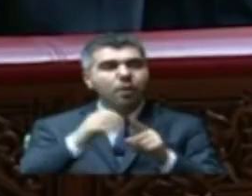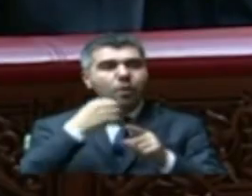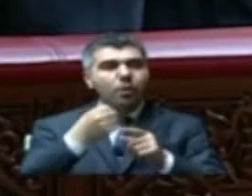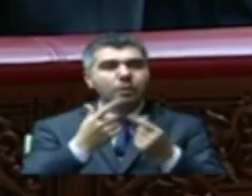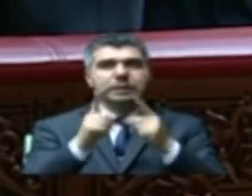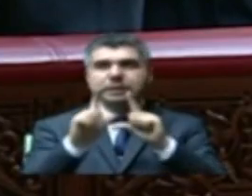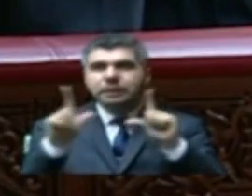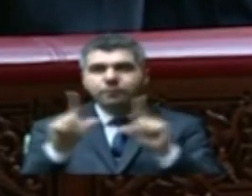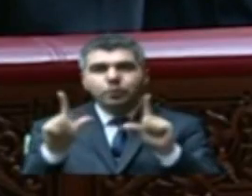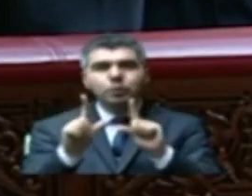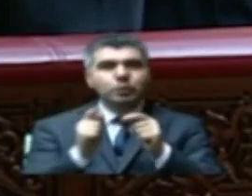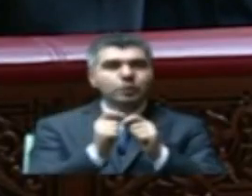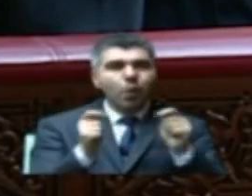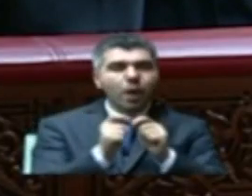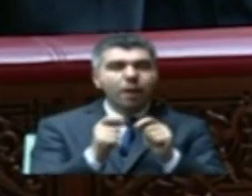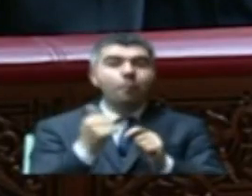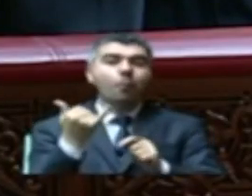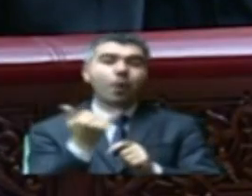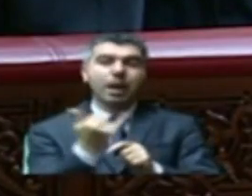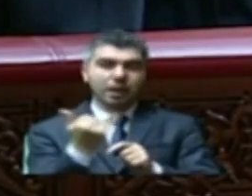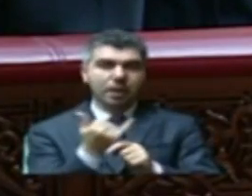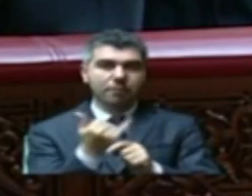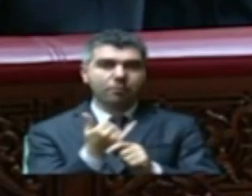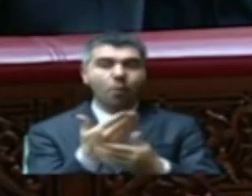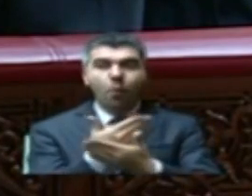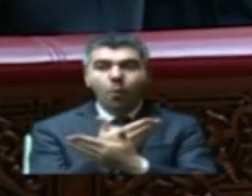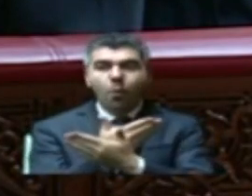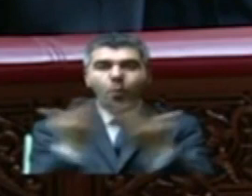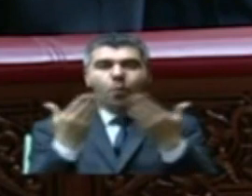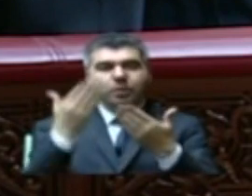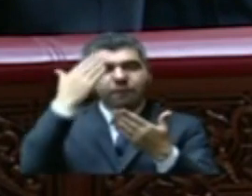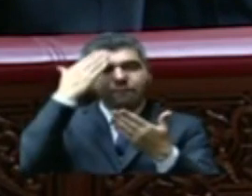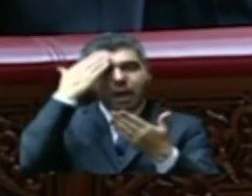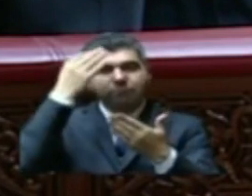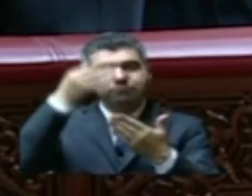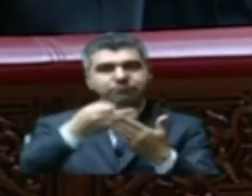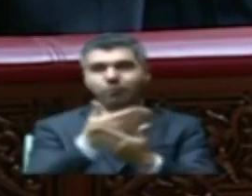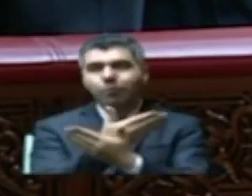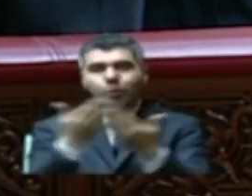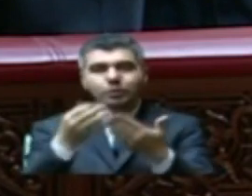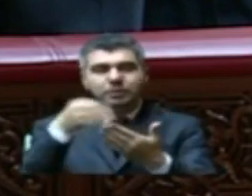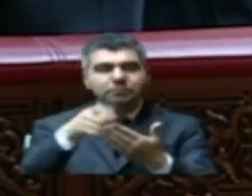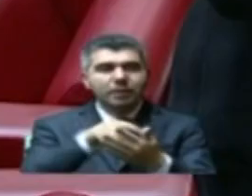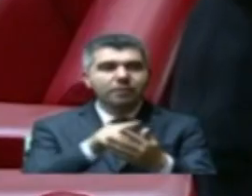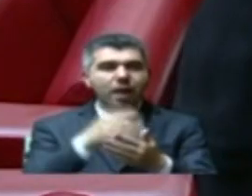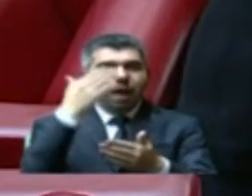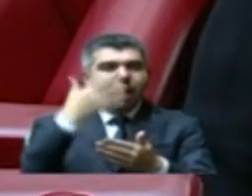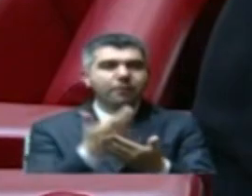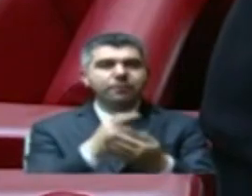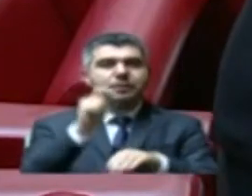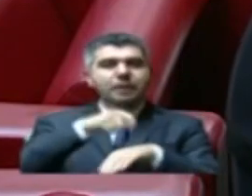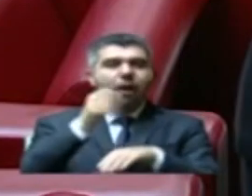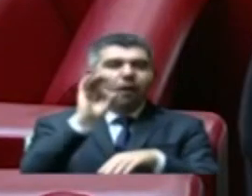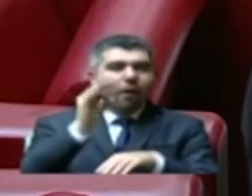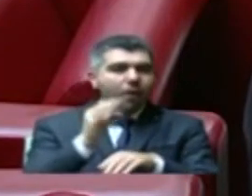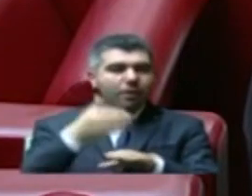قطاع الصناعة التقليدية. لماذا؟ لأننا قلنا أن الصناعة التقليدية المدخل التطوير ديالها هو مزيد من التعريف بهذا القطاع ومزيد من